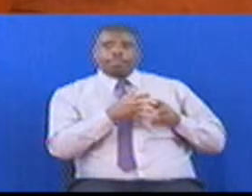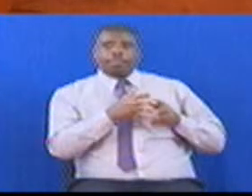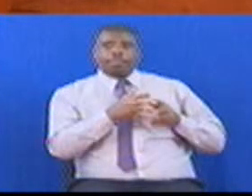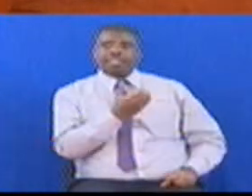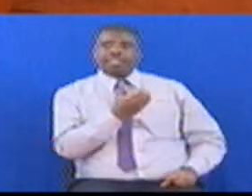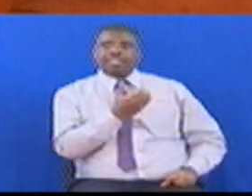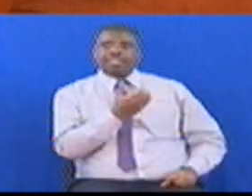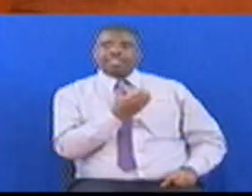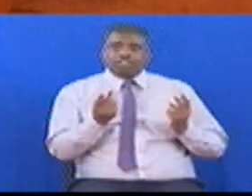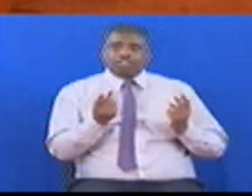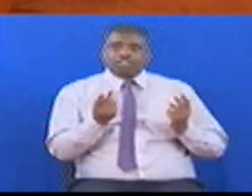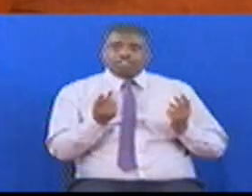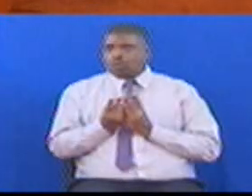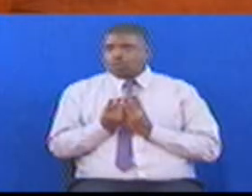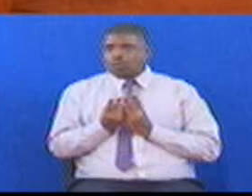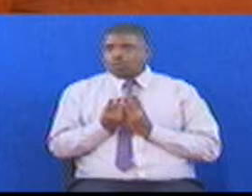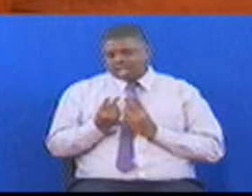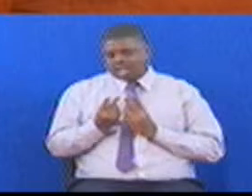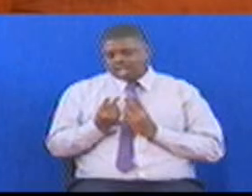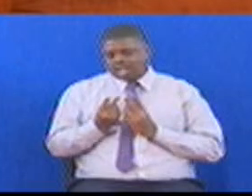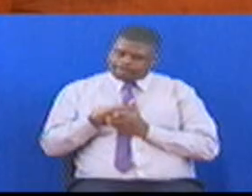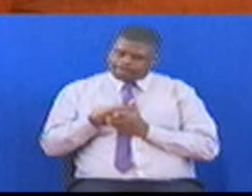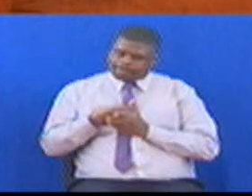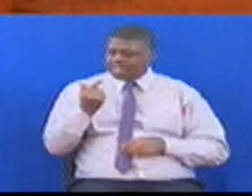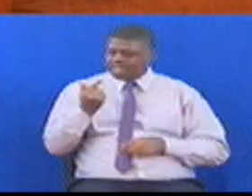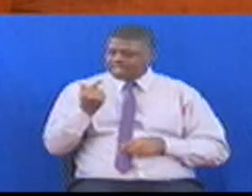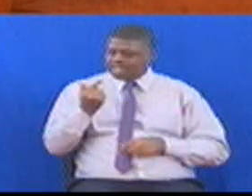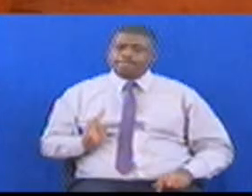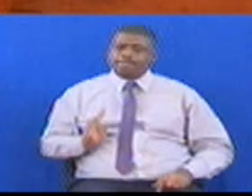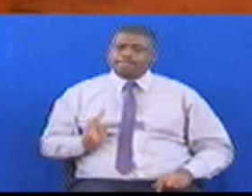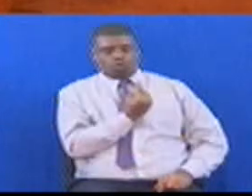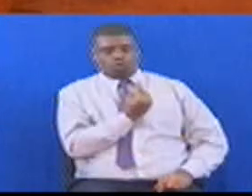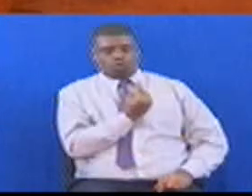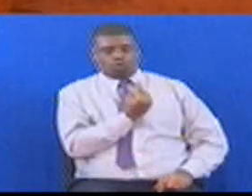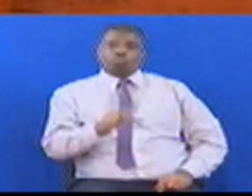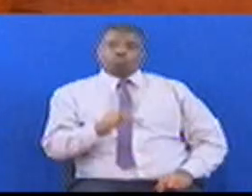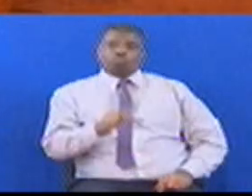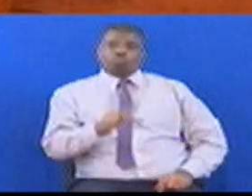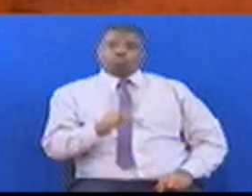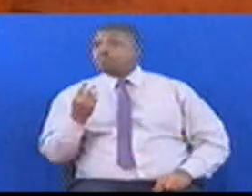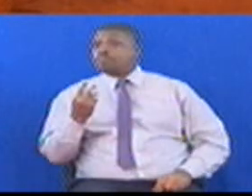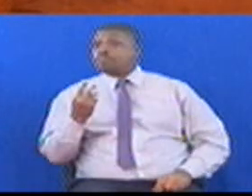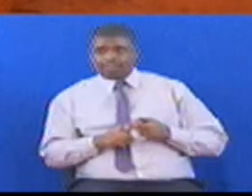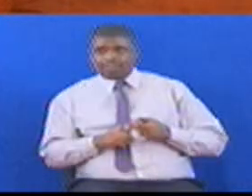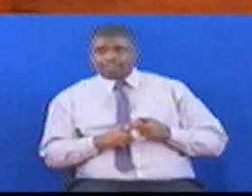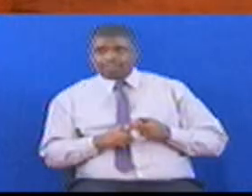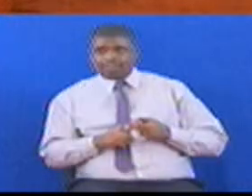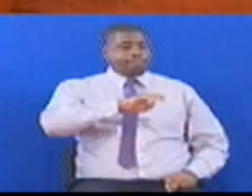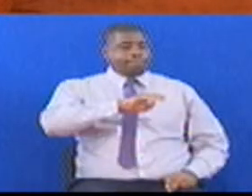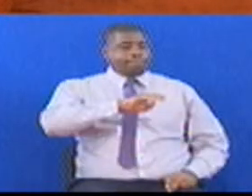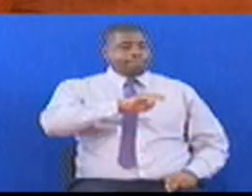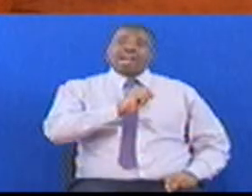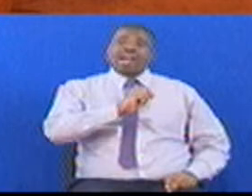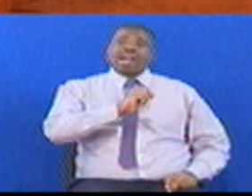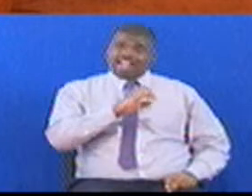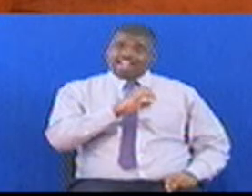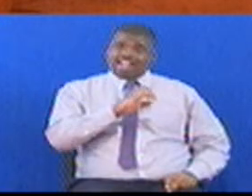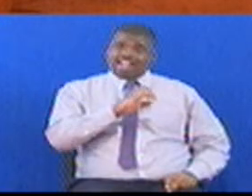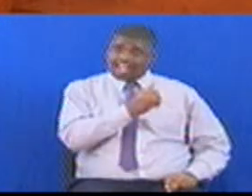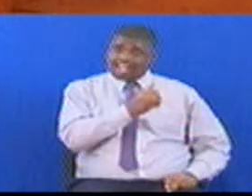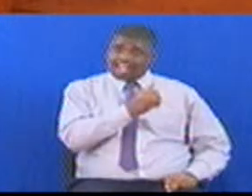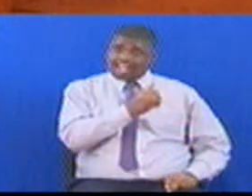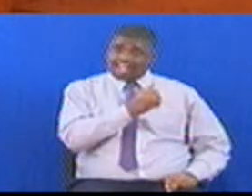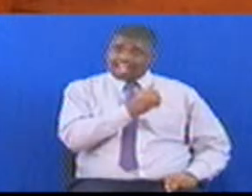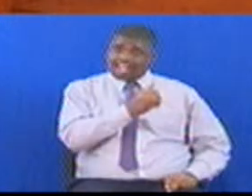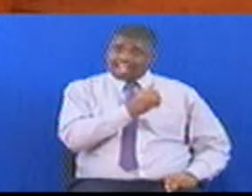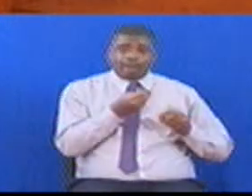1169 sawa na shilingi za Kitanzania bilioni 1.2, Badea dola za Marekani milioni 1.7 ambazo